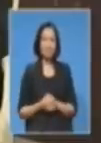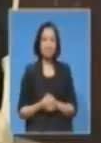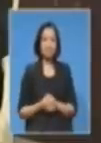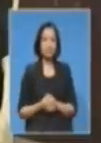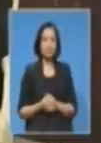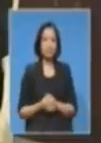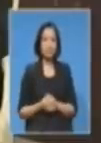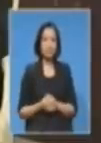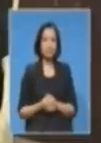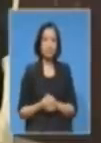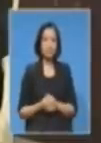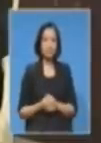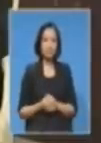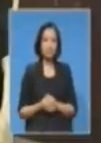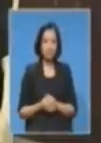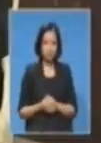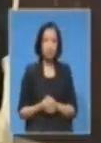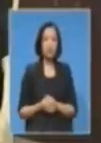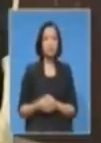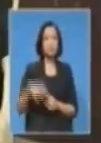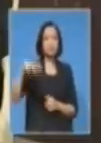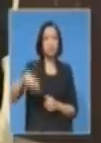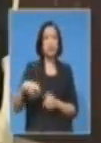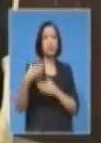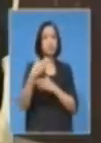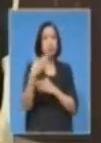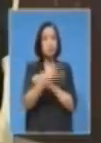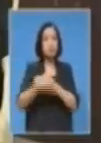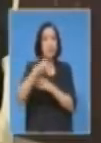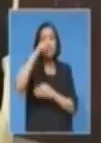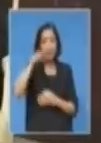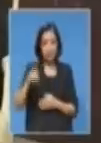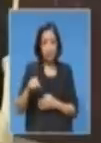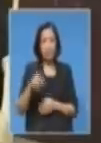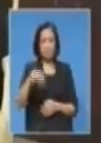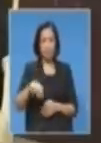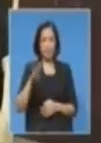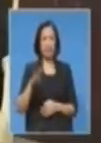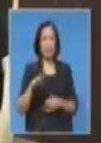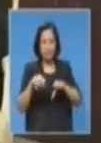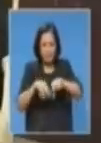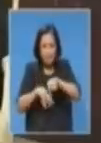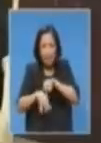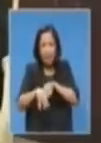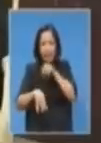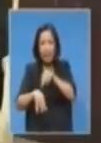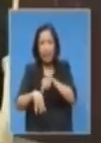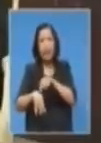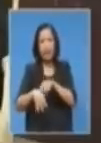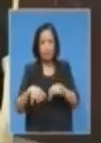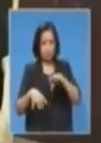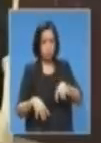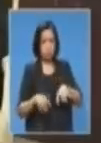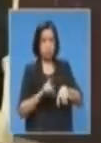ในส่วนของรฟฟท.นี่นะครับเป็นบริษัทลูกของการรถไฟก็รับผิดชอบในการเดินรถในส่วน